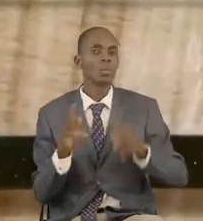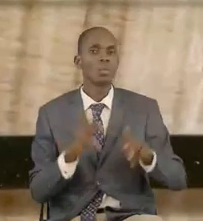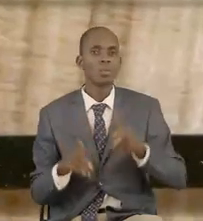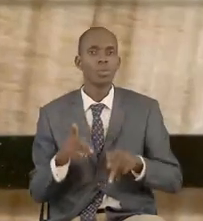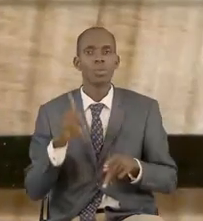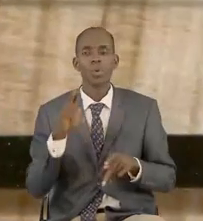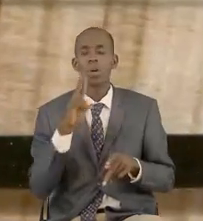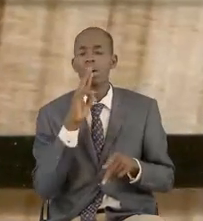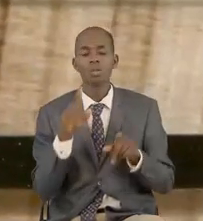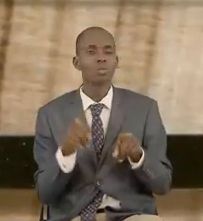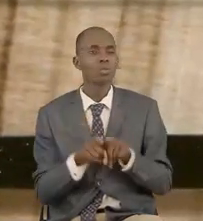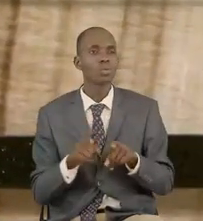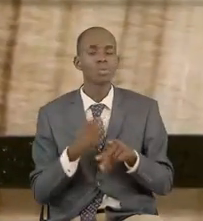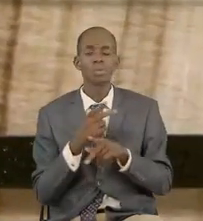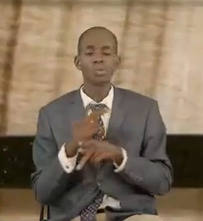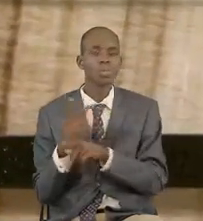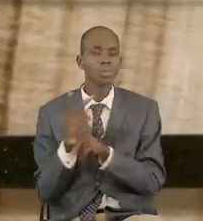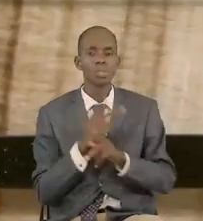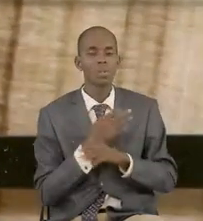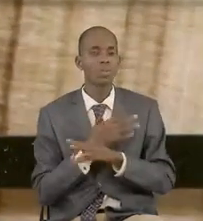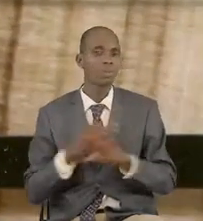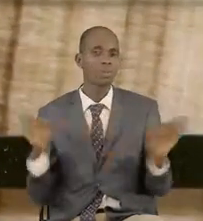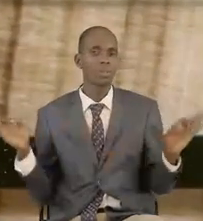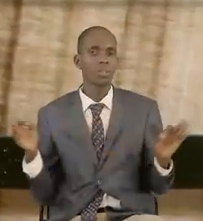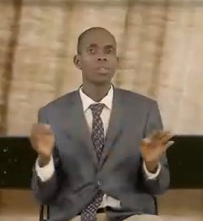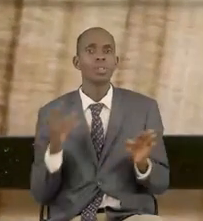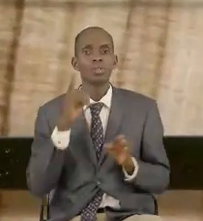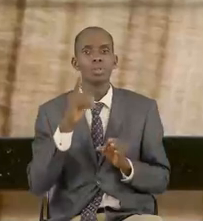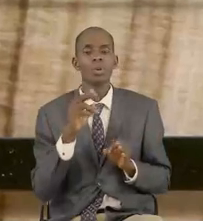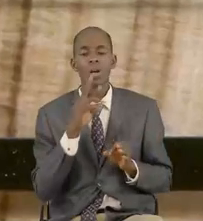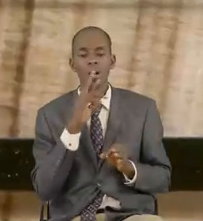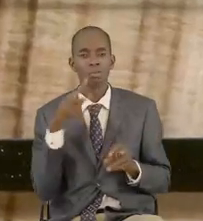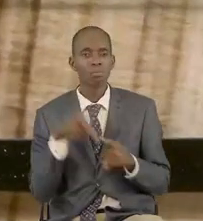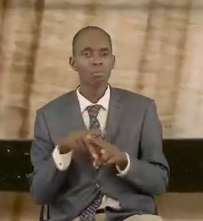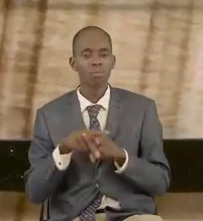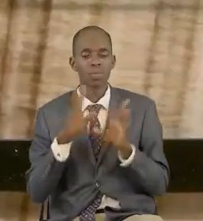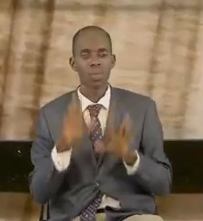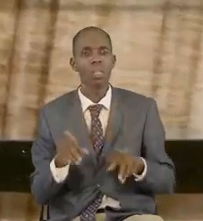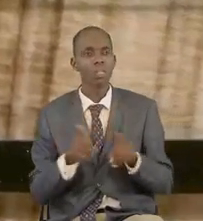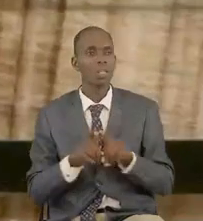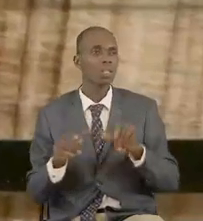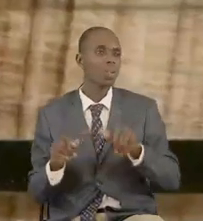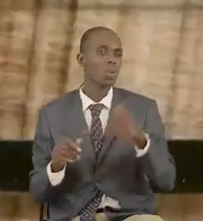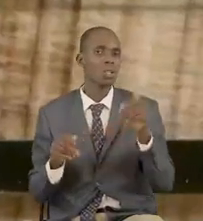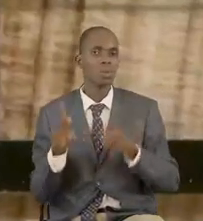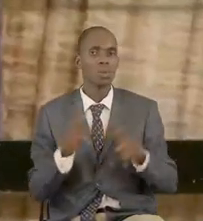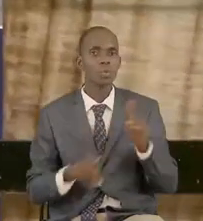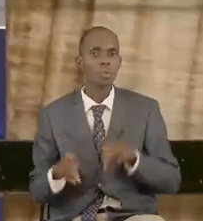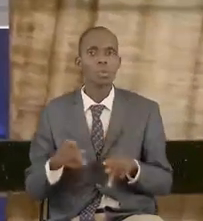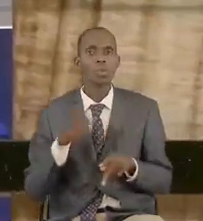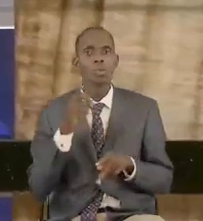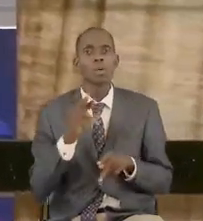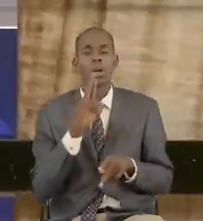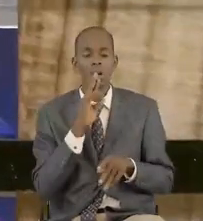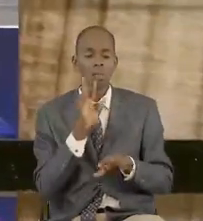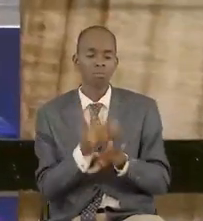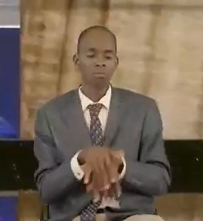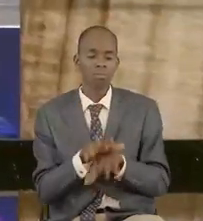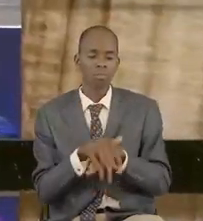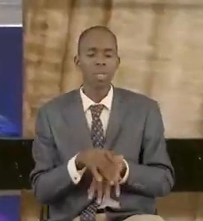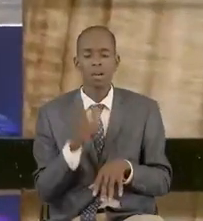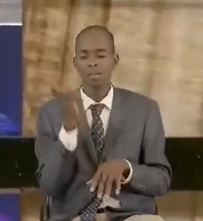plaisantait comme eux sur frivole comme tout le monde tu es un fraude un fraudeur comme tout le monde tu